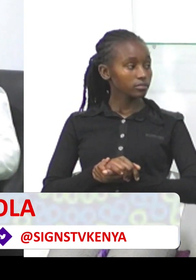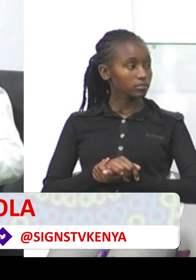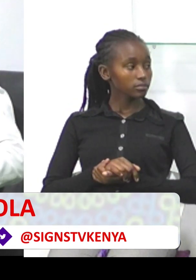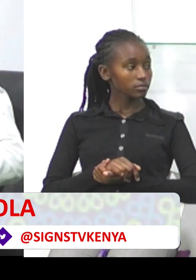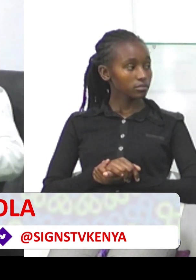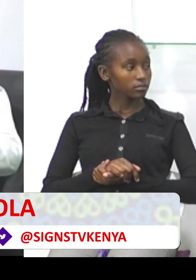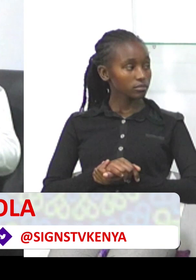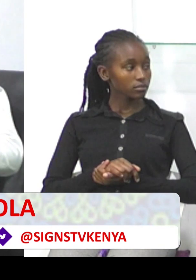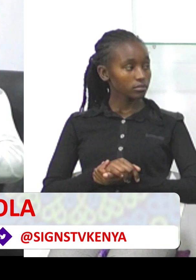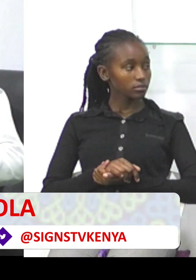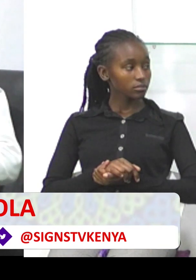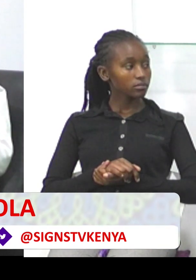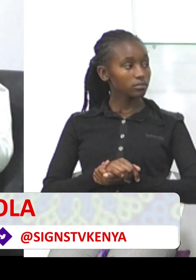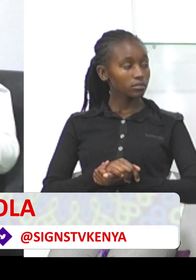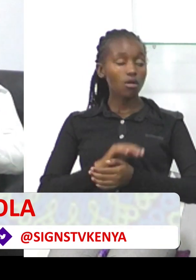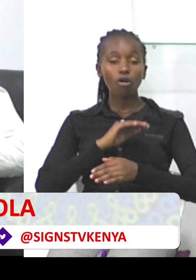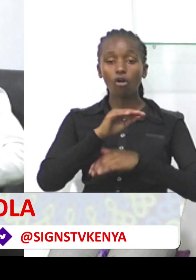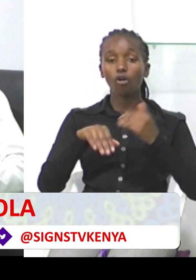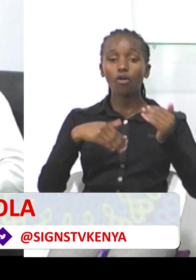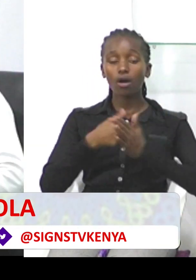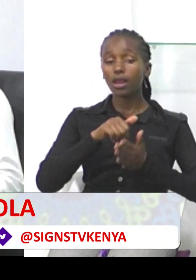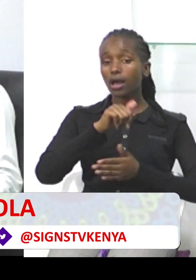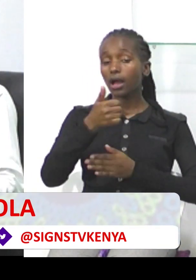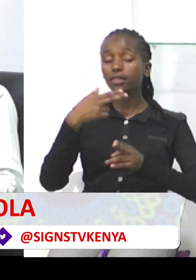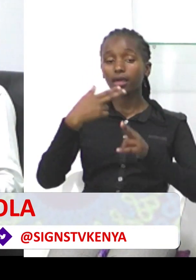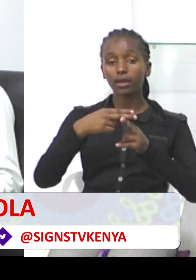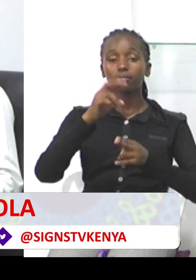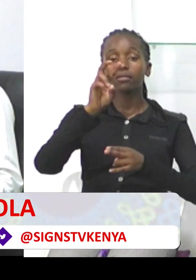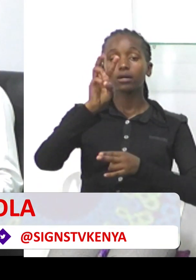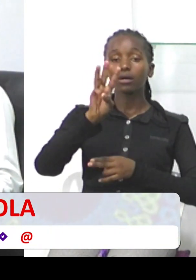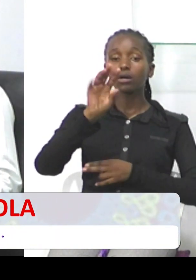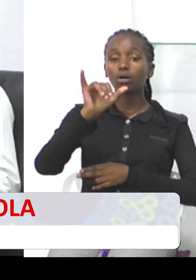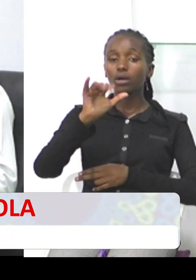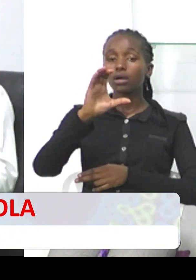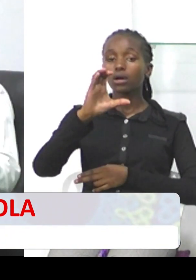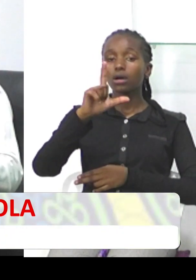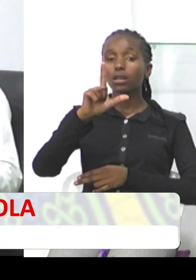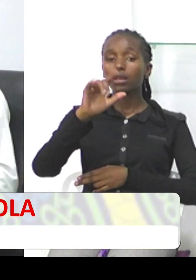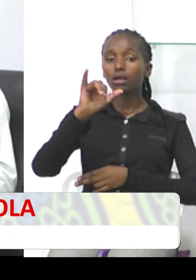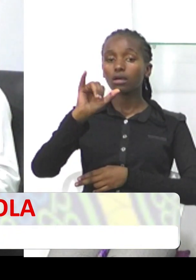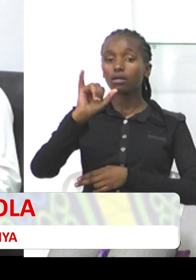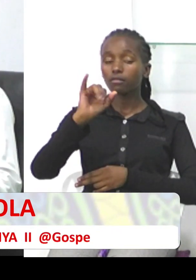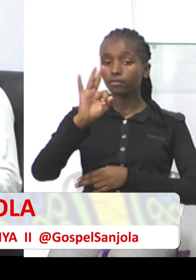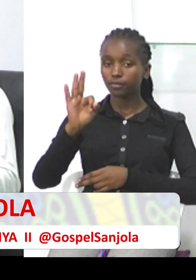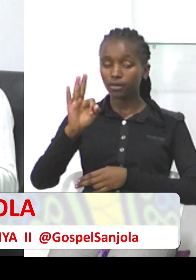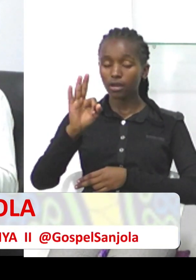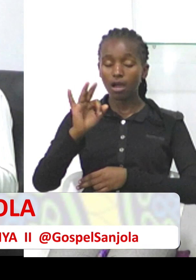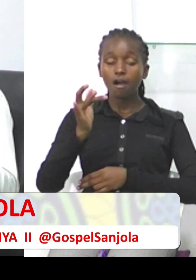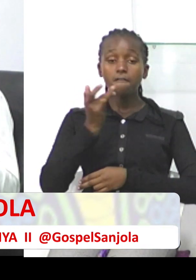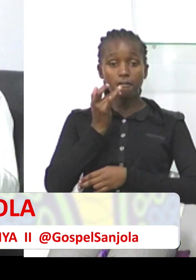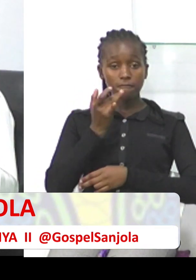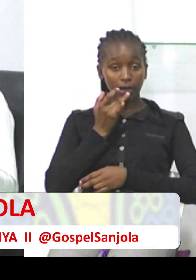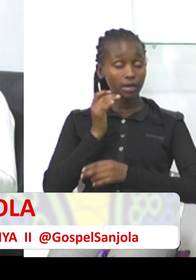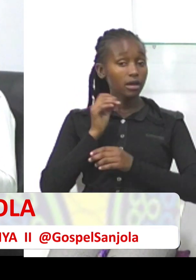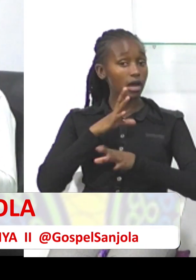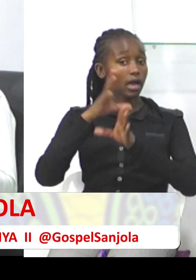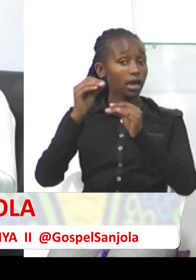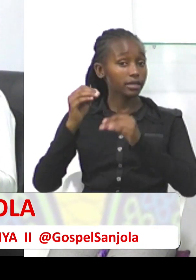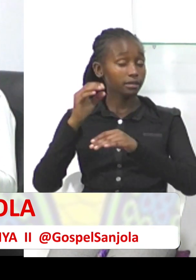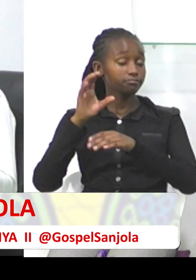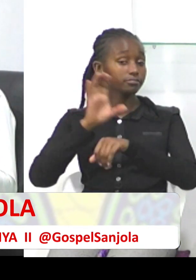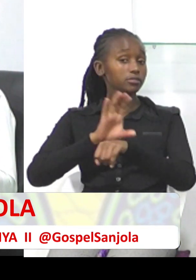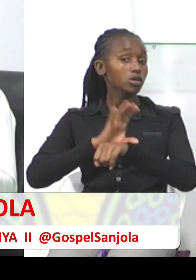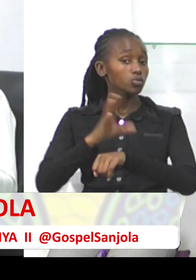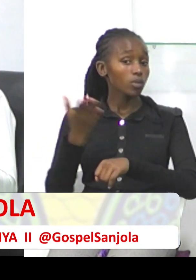Snapchat, TikTok. Hizo zote ni Wycliffe Favor. Sawa. Kanisa ni Kitengela Jesus the Potter.